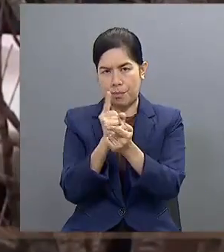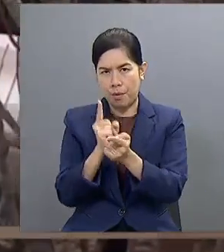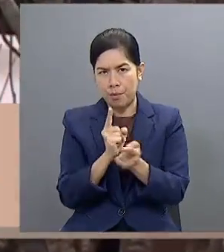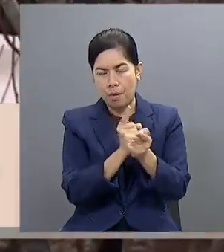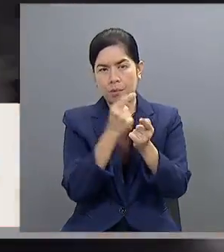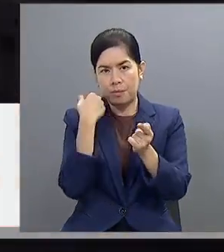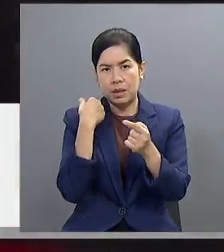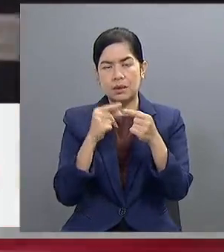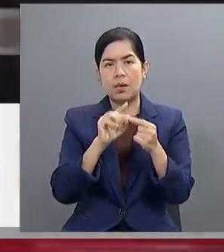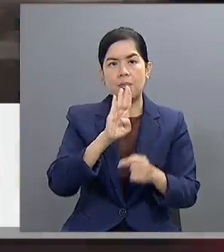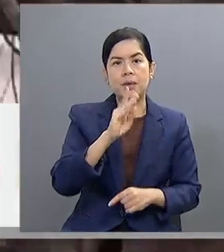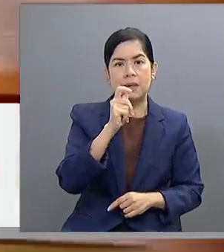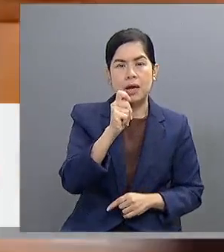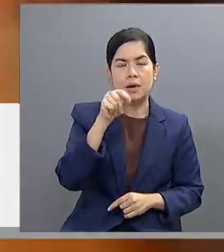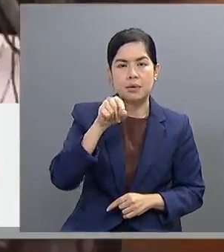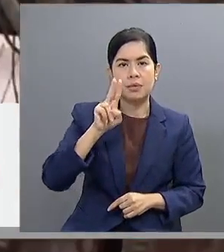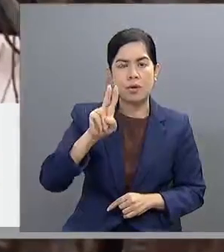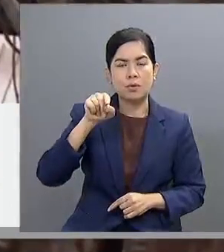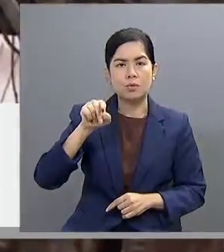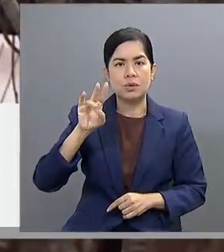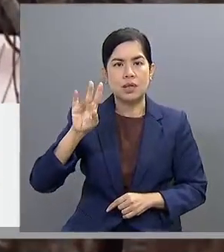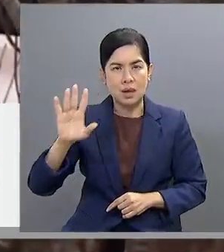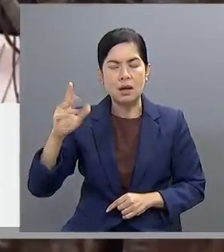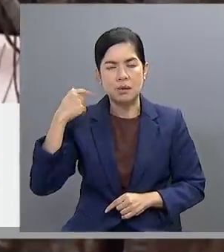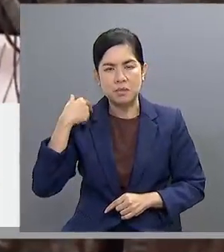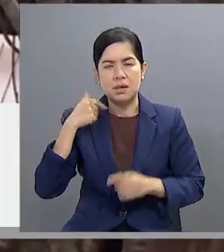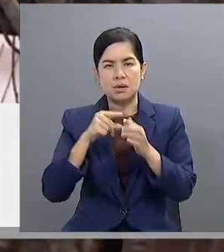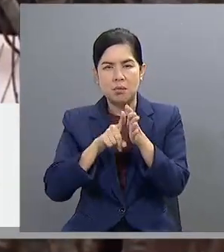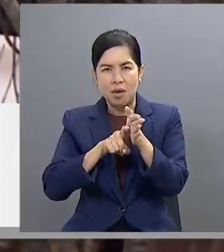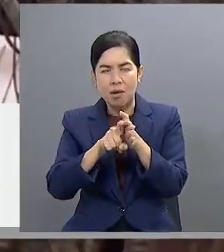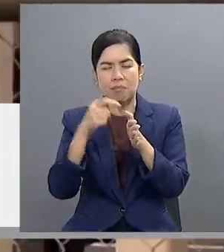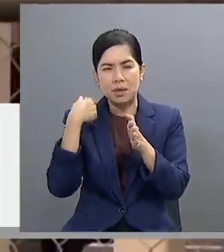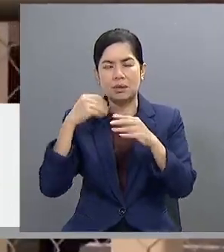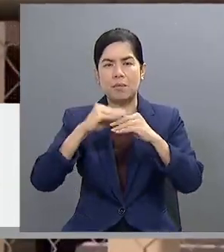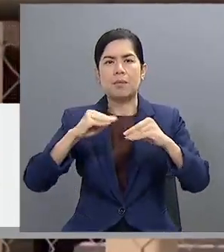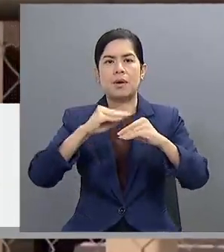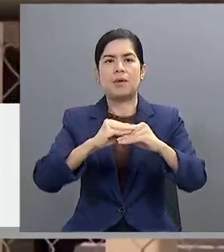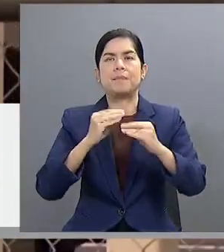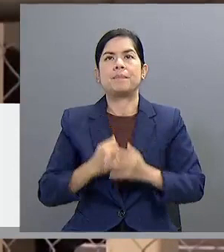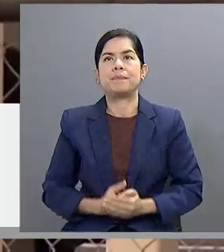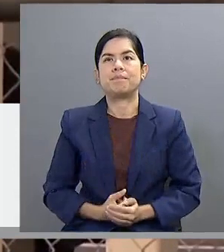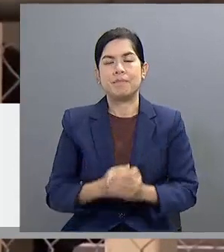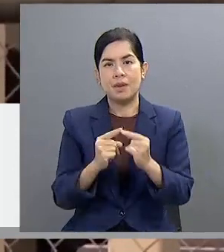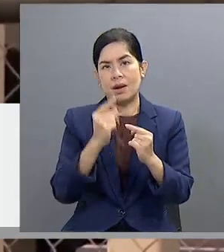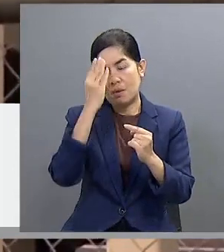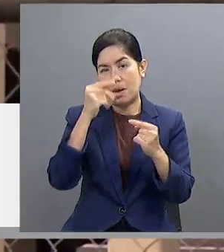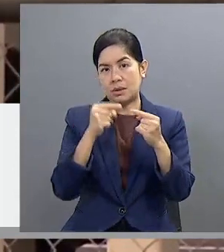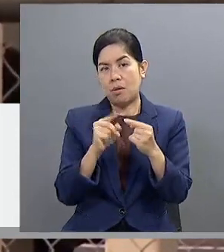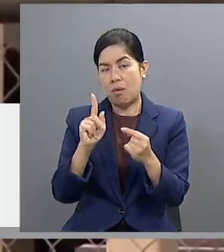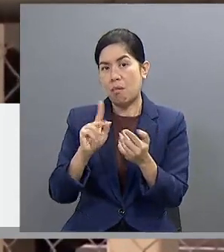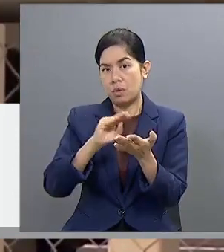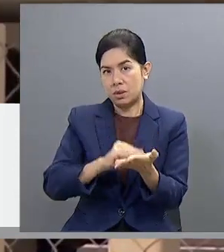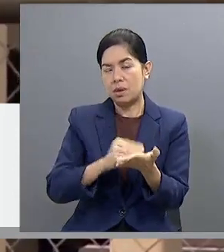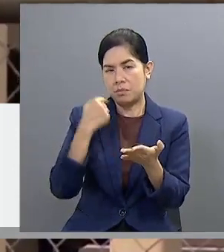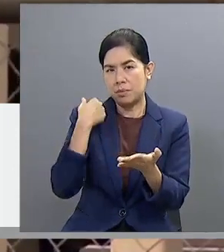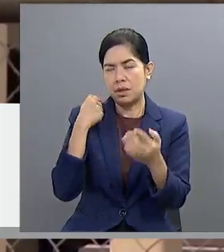จุด 2.75วิ่งได้ไวกว่าแต่ตัวอย่างยังมีไม่มากค่ะทำให้ความน่าเชื่อถือของข้อมูลอย่างน้อยโดย